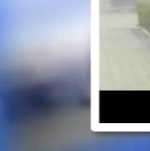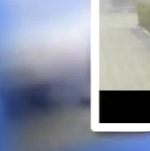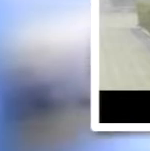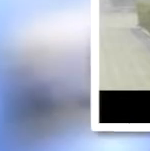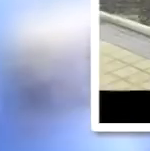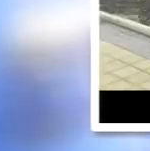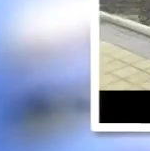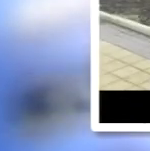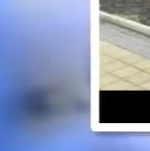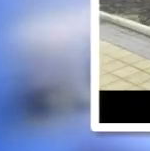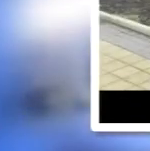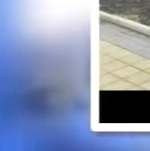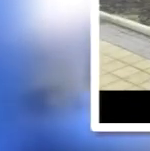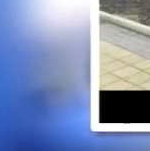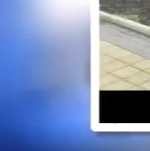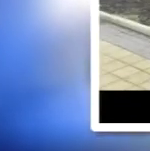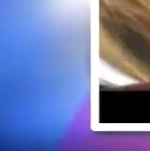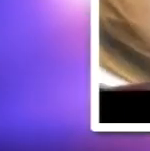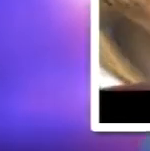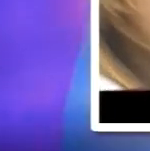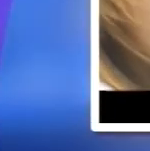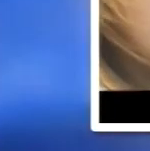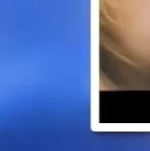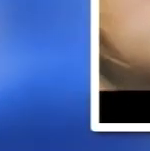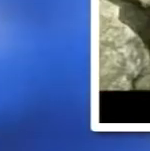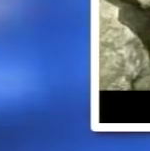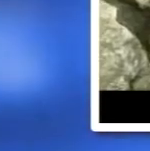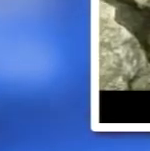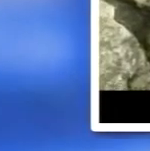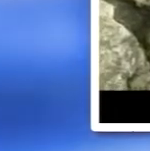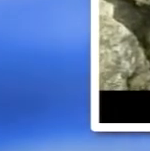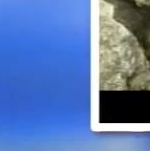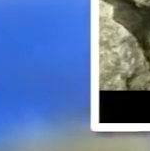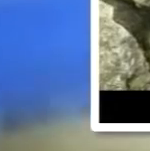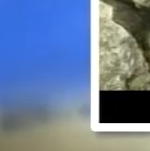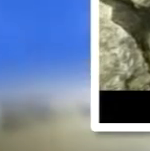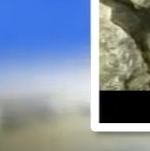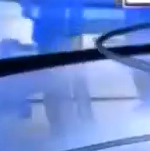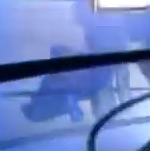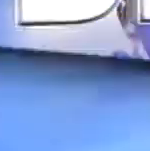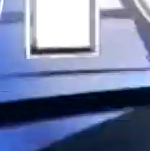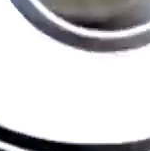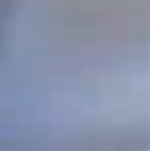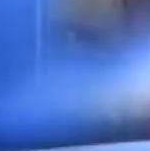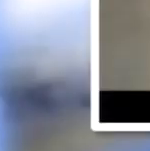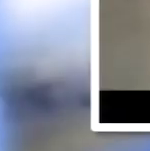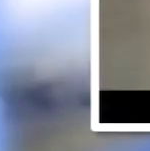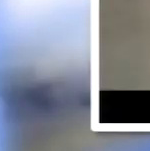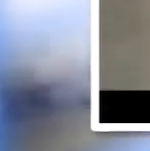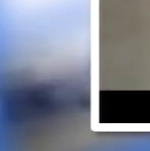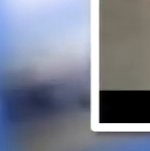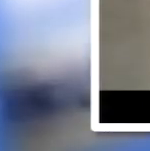Тернопільська молодь проводить акцію суперчастя у пам'ять про закатованих голодом в 1932-33 роках.